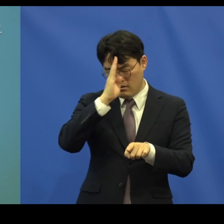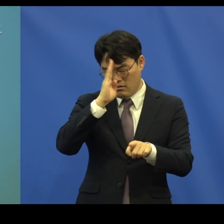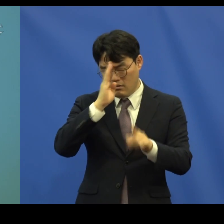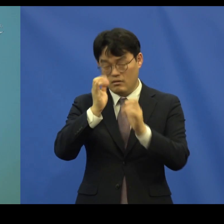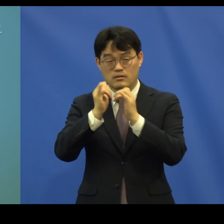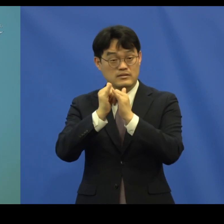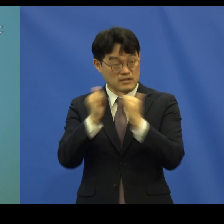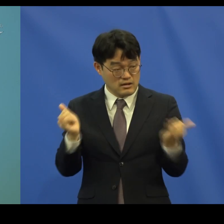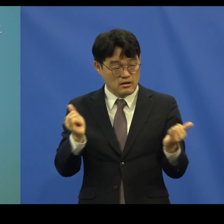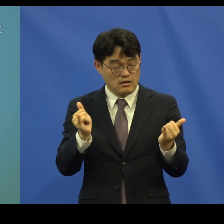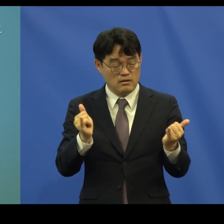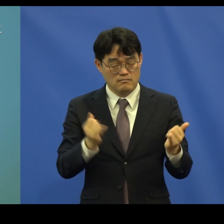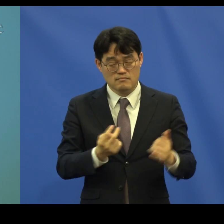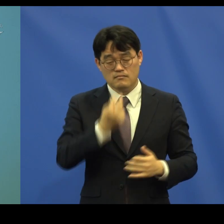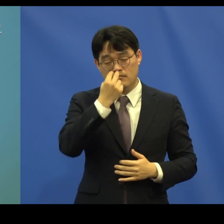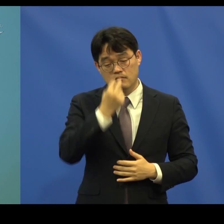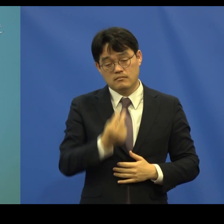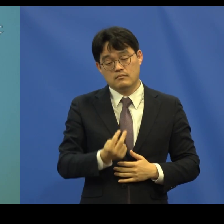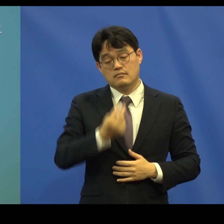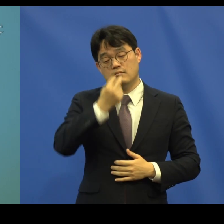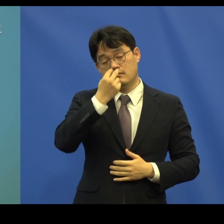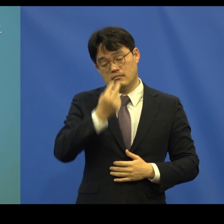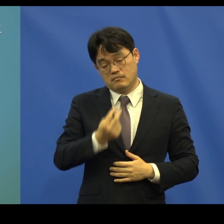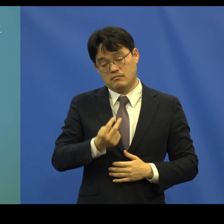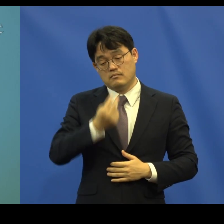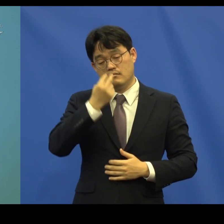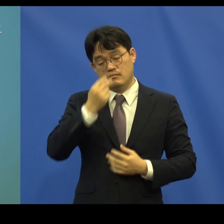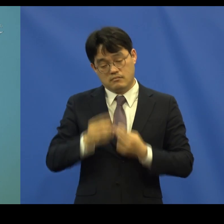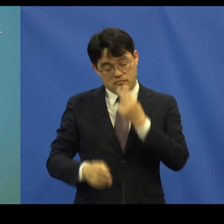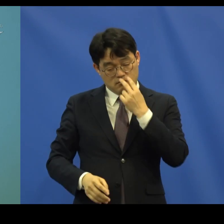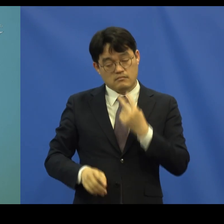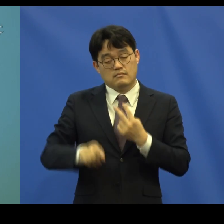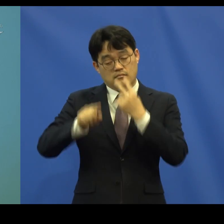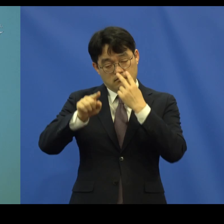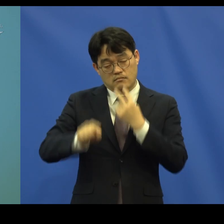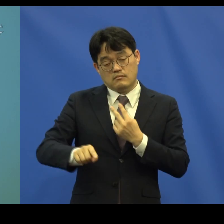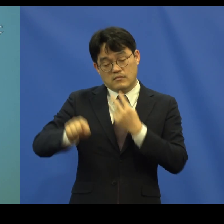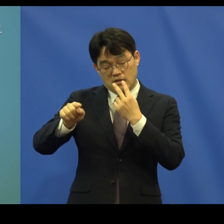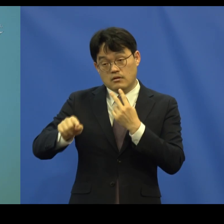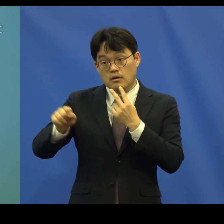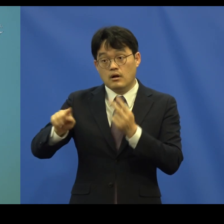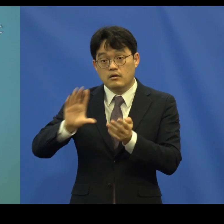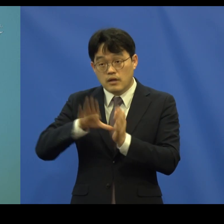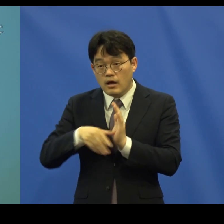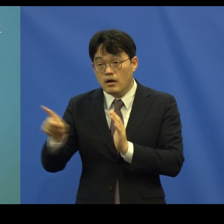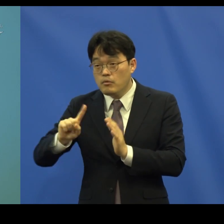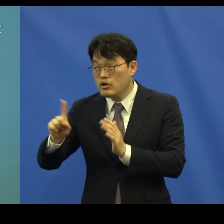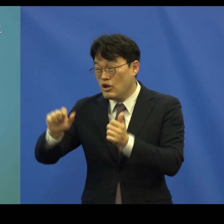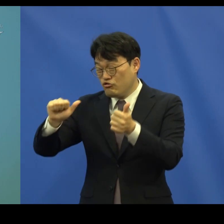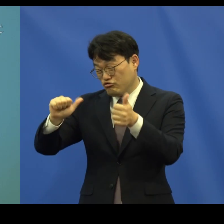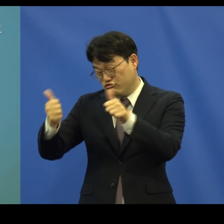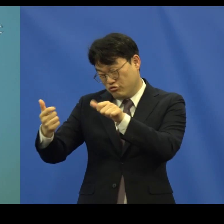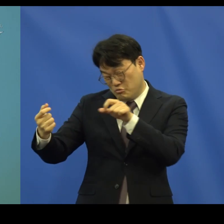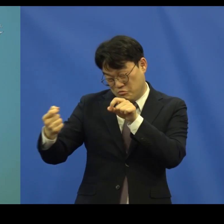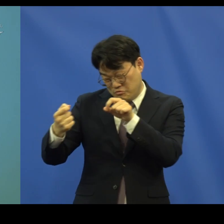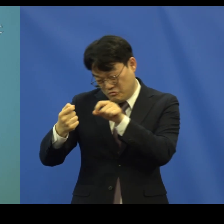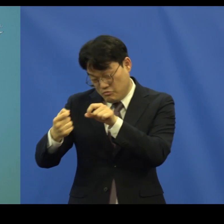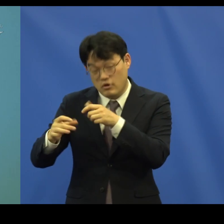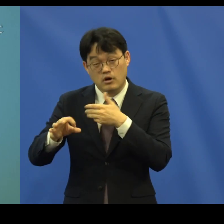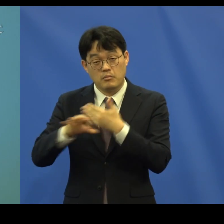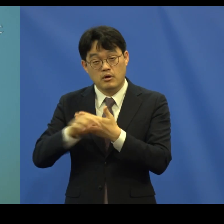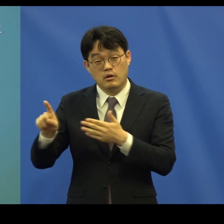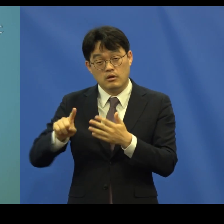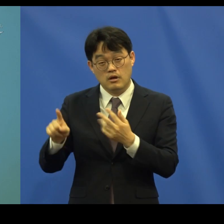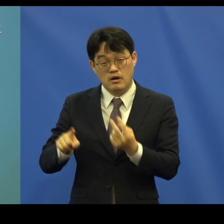임계점이라고 하죠. 임계점에 도달하면 죽음의 시점을 향해 속도를 내요. 그러면 거기는 아무것도 통하지